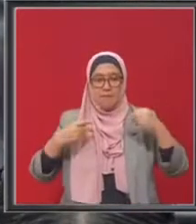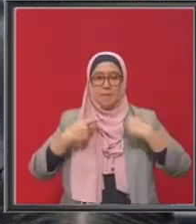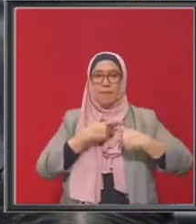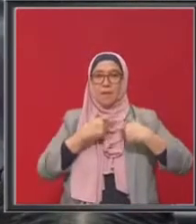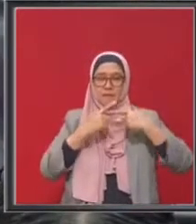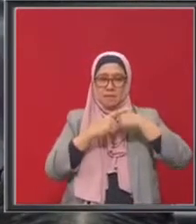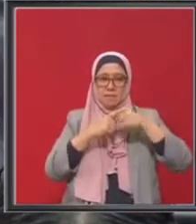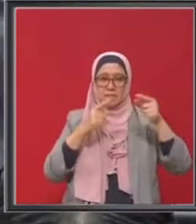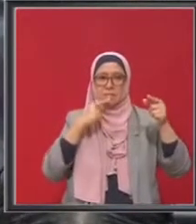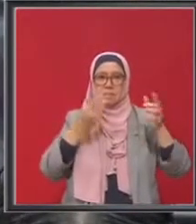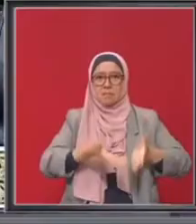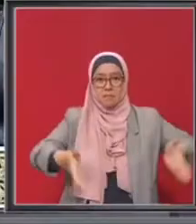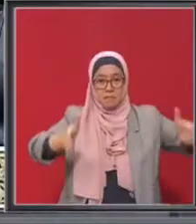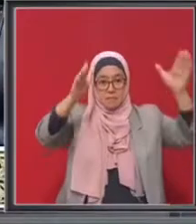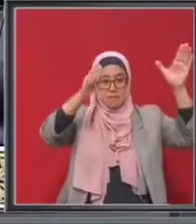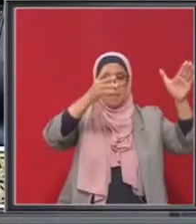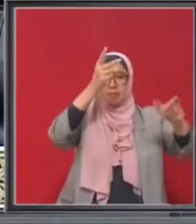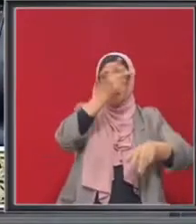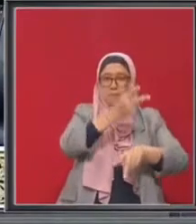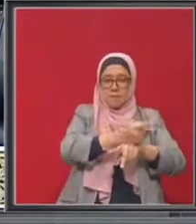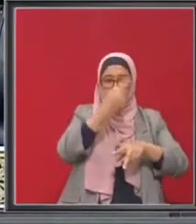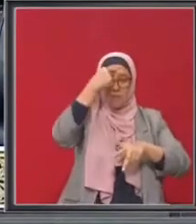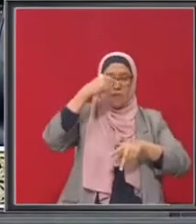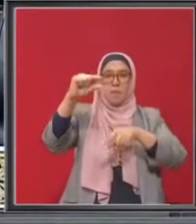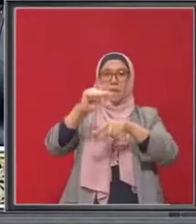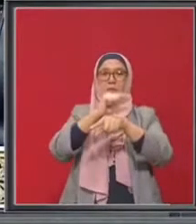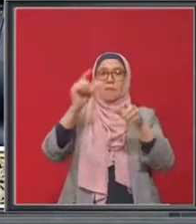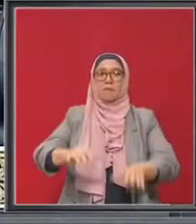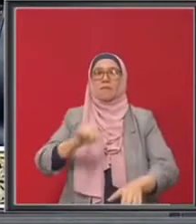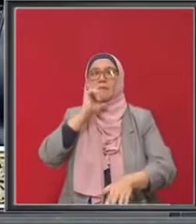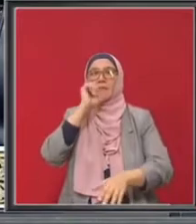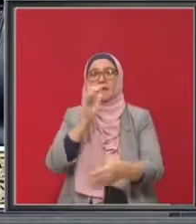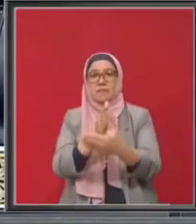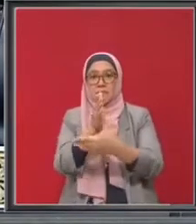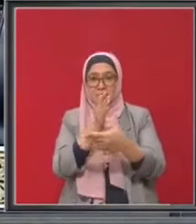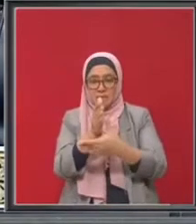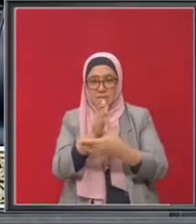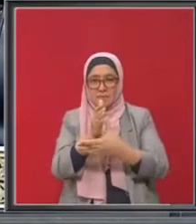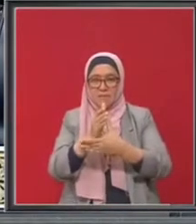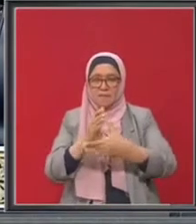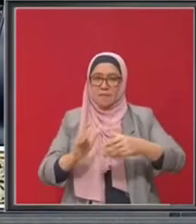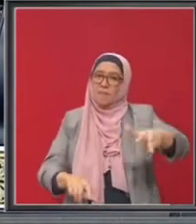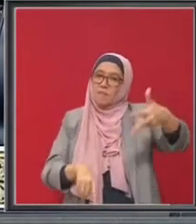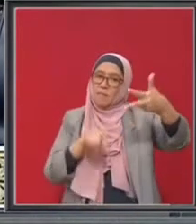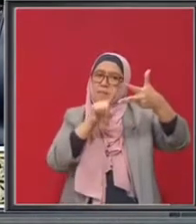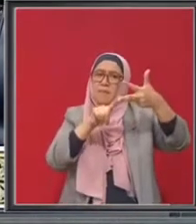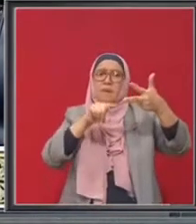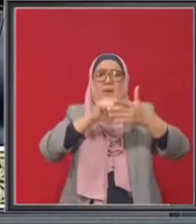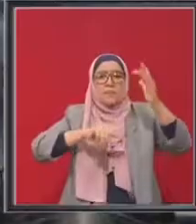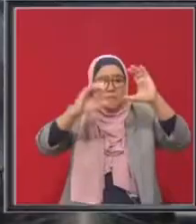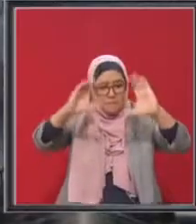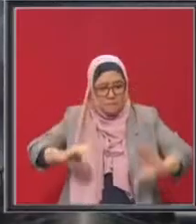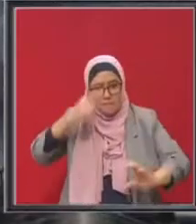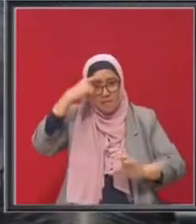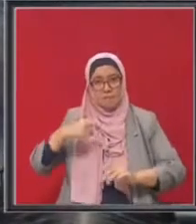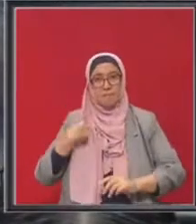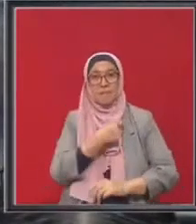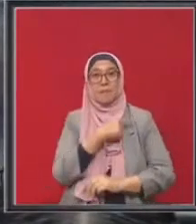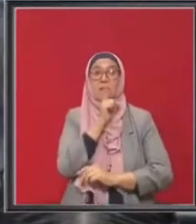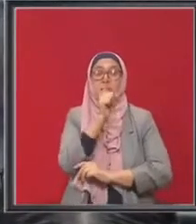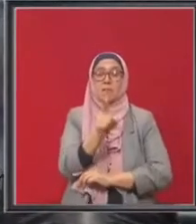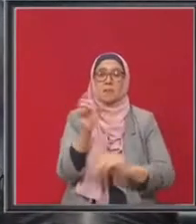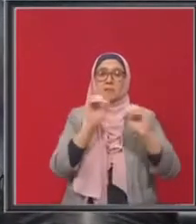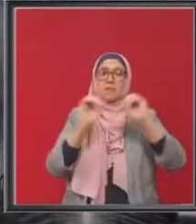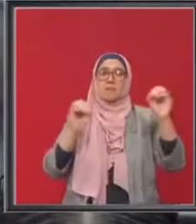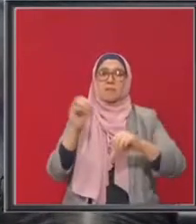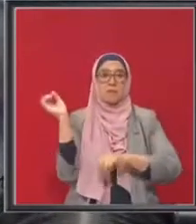mengambil air supaya pengguna ataupun pengguna tidak terganggu yang tiga elah aku mekanisme untuk kita pastikan tidak ada